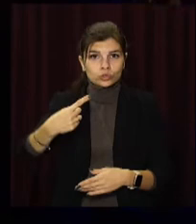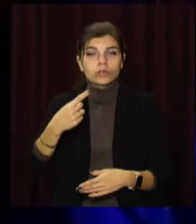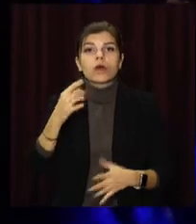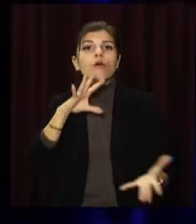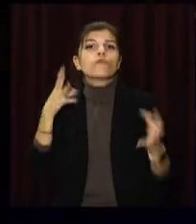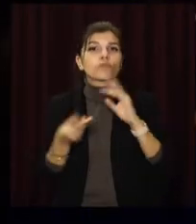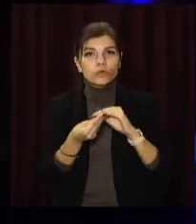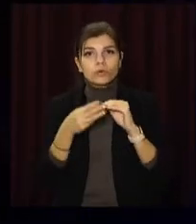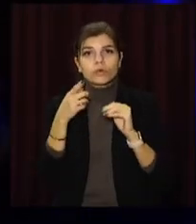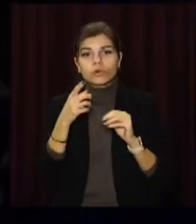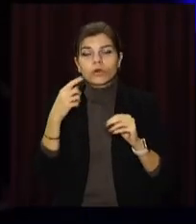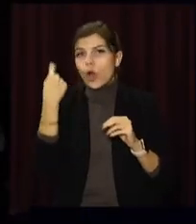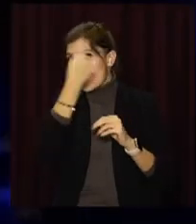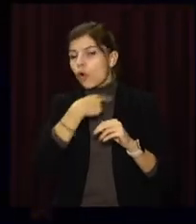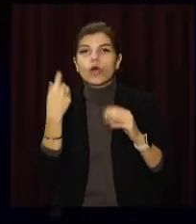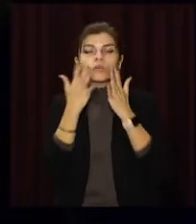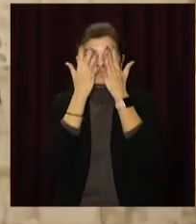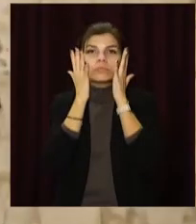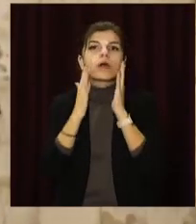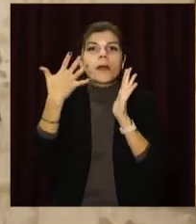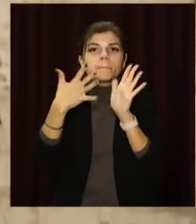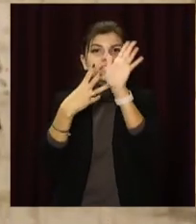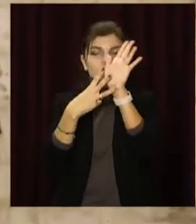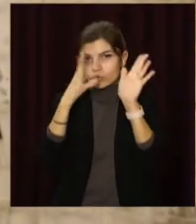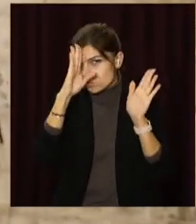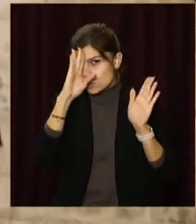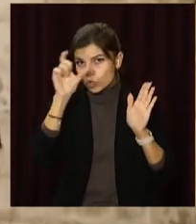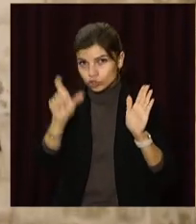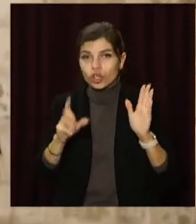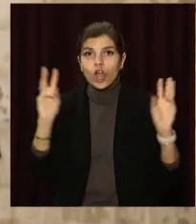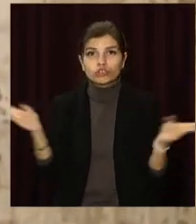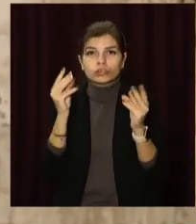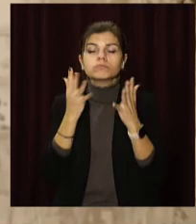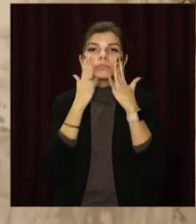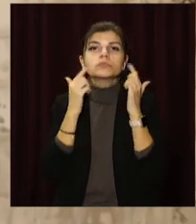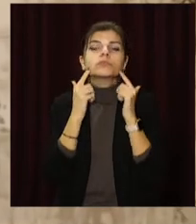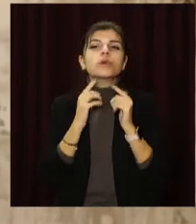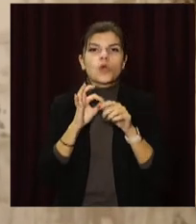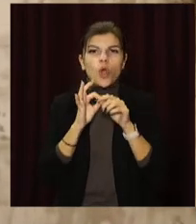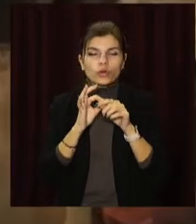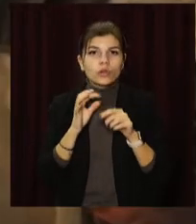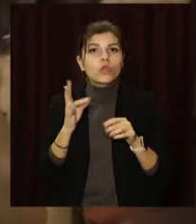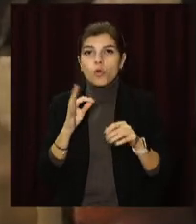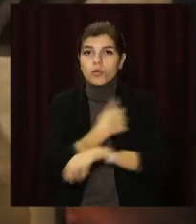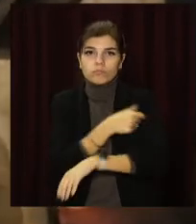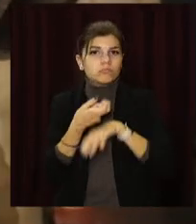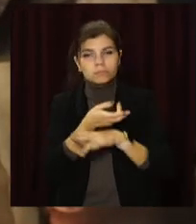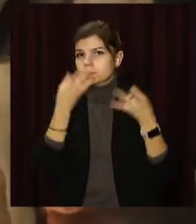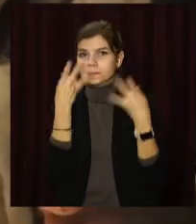Внаслідок пожежі опіки обличчя отримав 58-річний чоловік. Однак від госпіталізації постраждалий